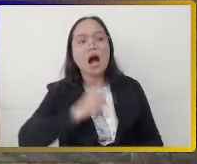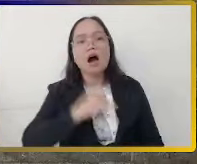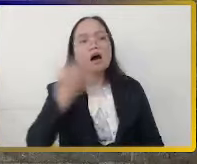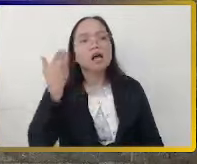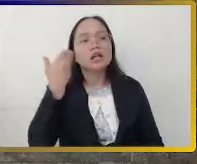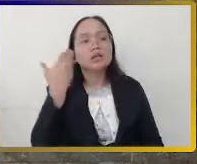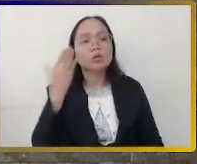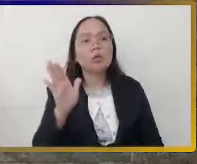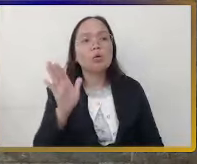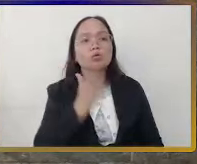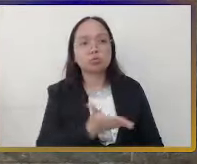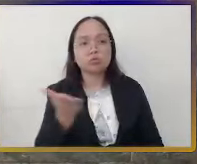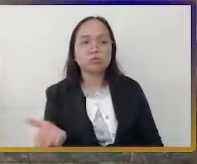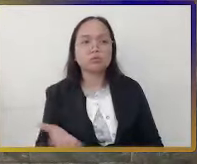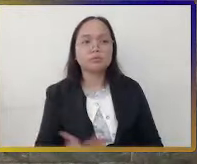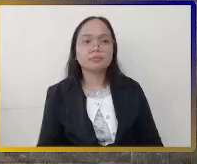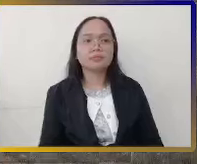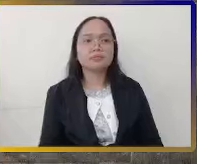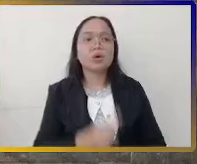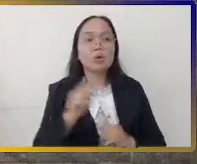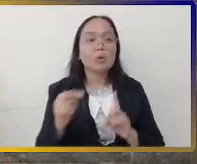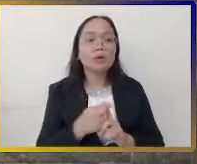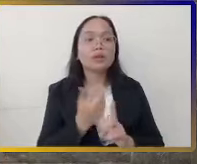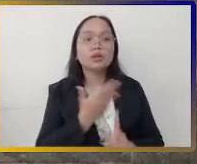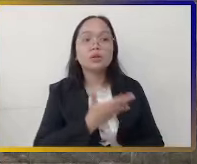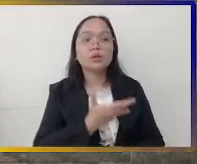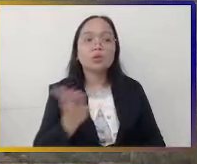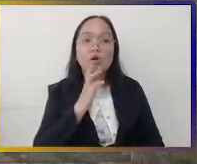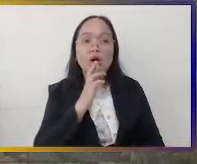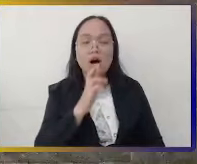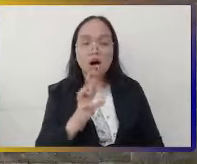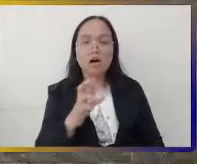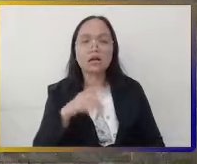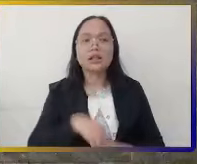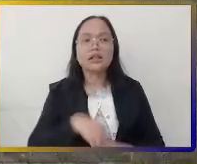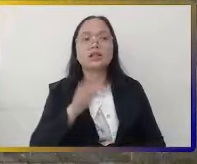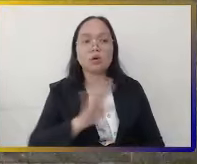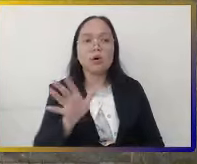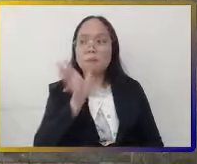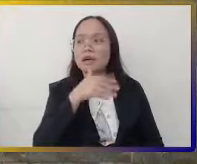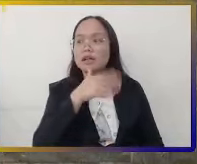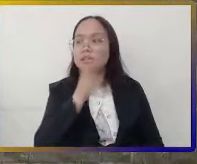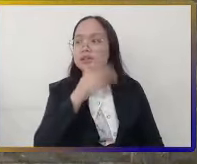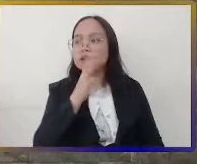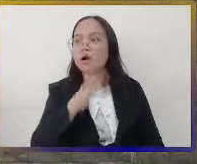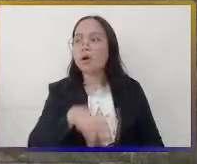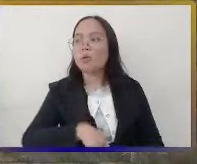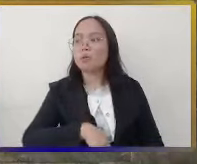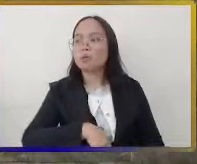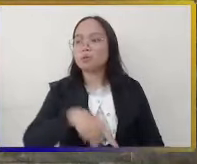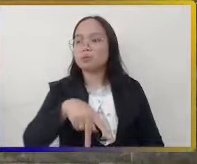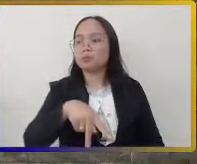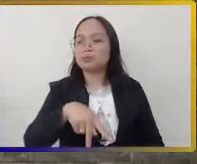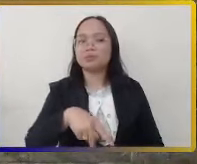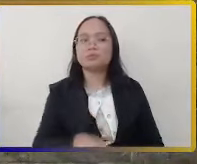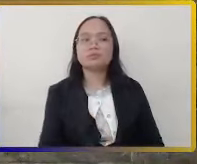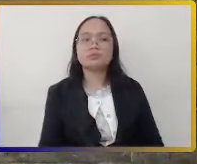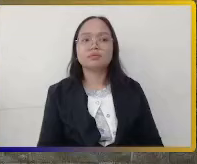you when you are in your mother's womb.